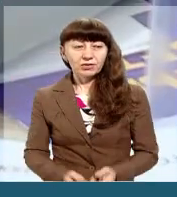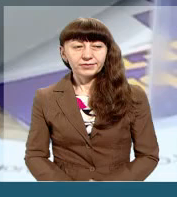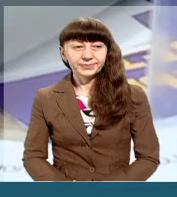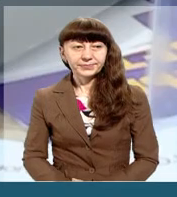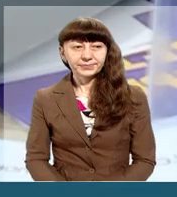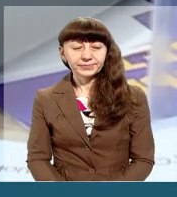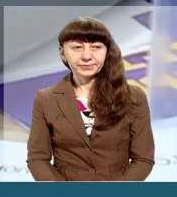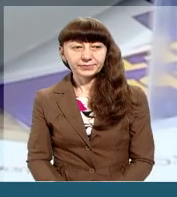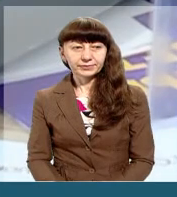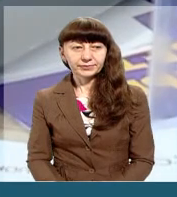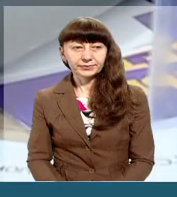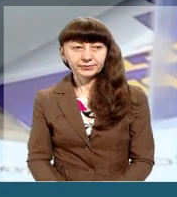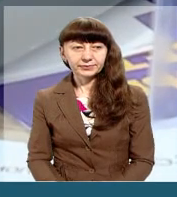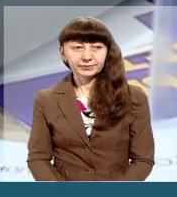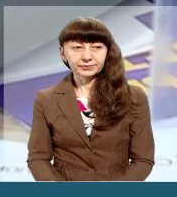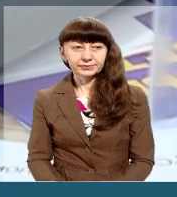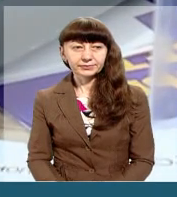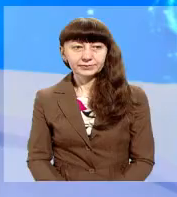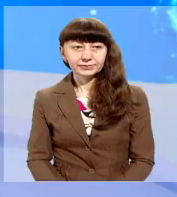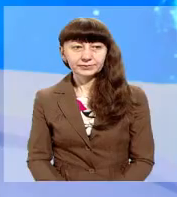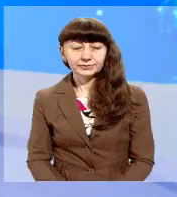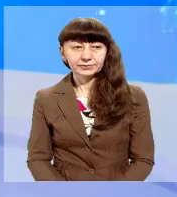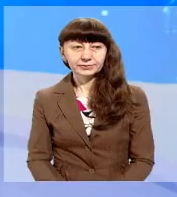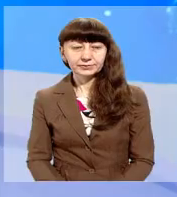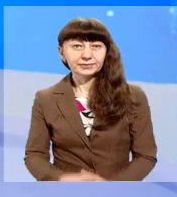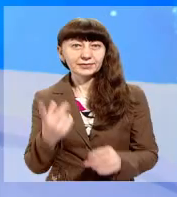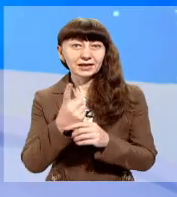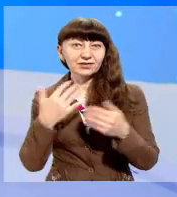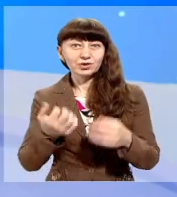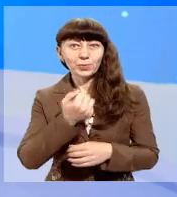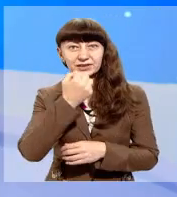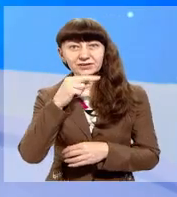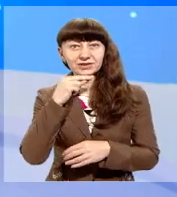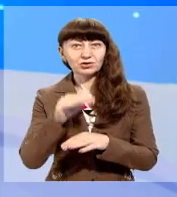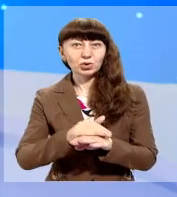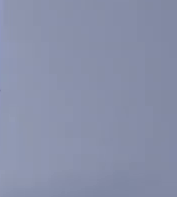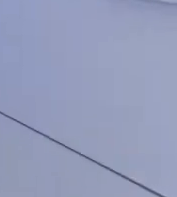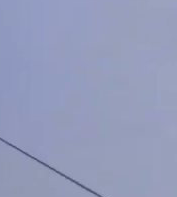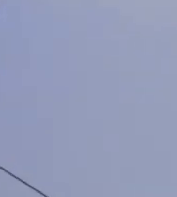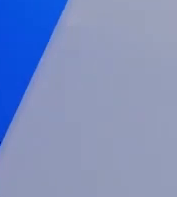Людмила Рудакова, Родион Бабич, телеканал «Кустанай». На этом все. До свидания.